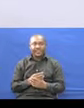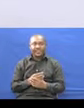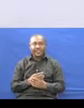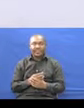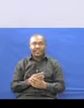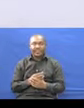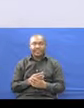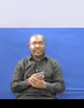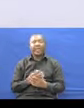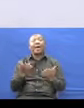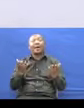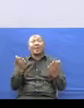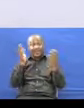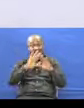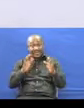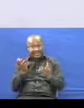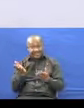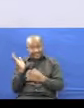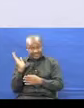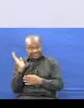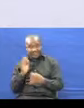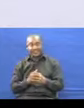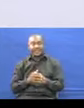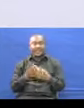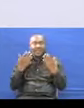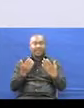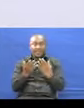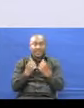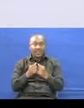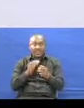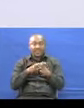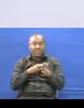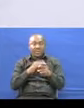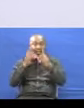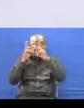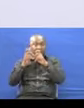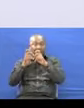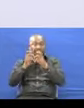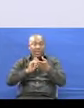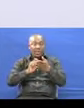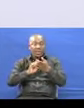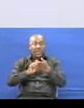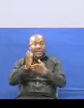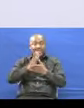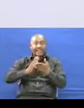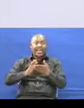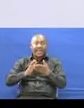Aha. Umeshamaliza. Sasa unaweza kutumia picha hizi kuandika tena sehemu zake.